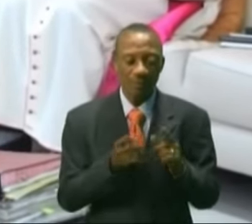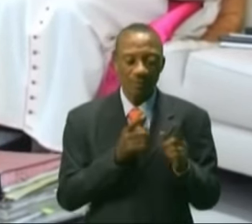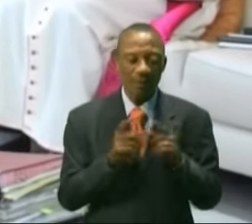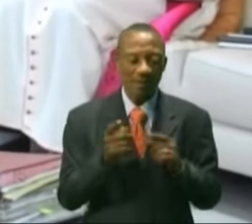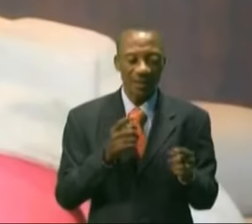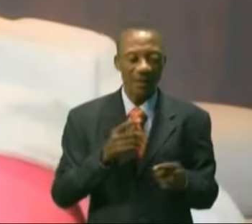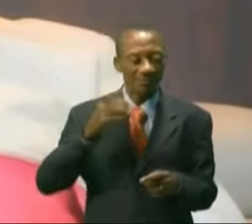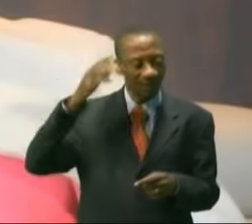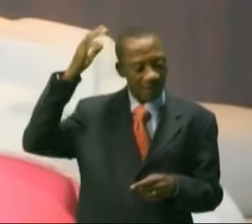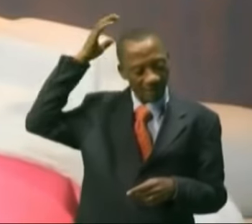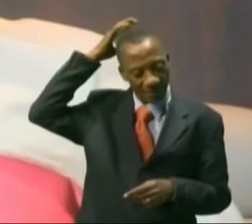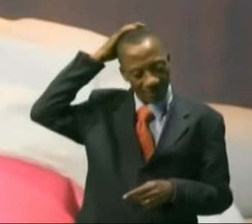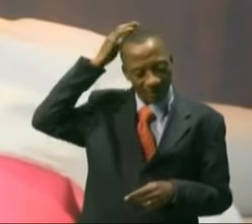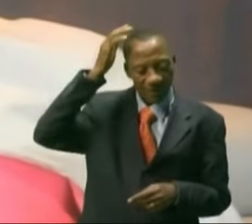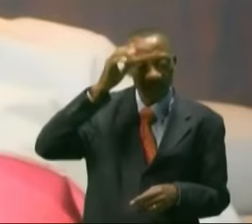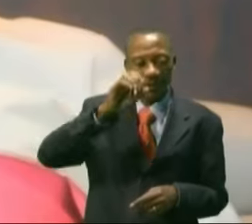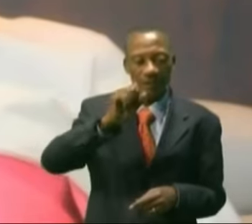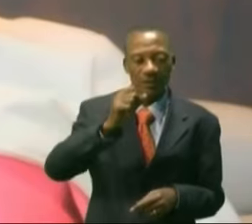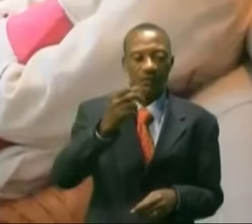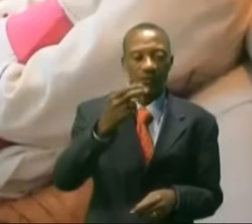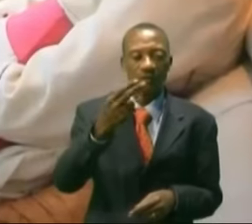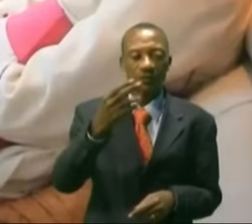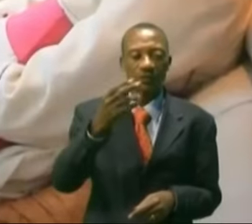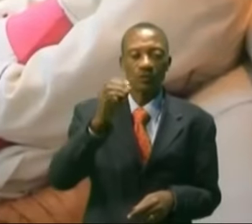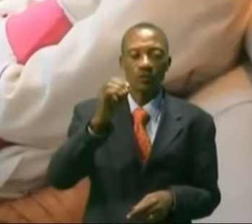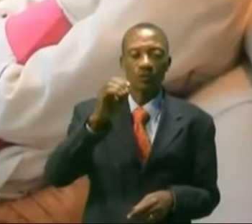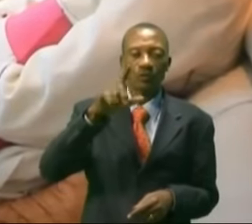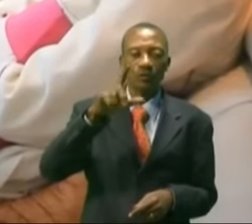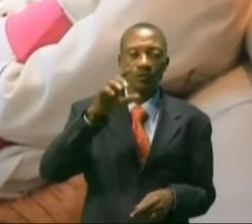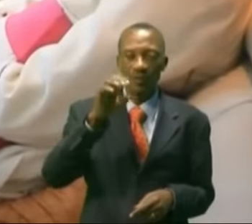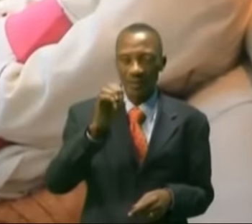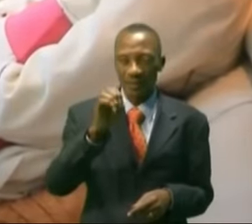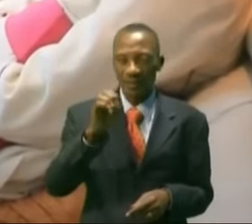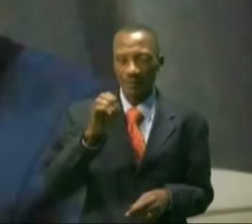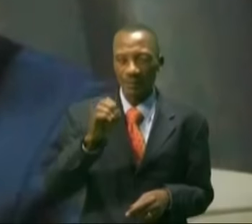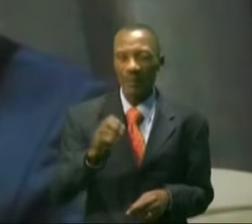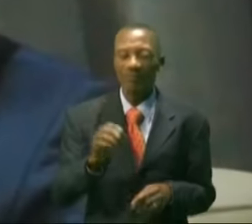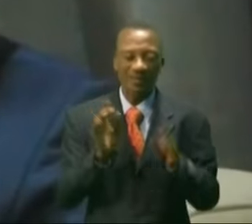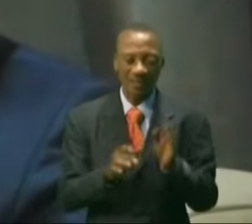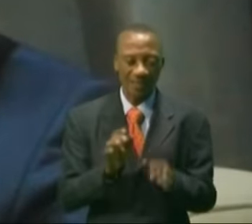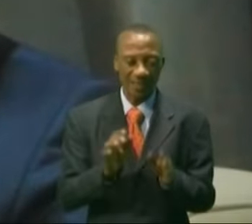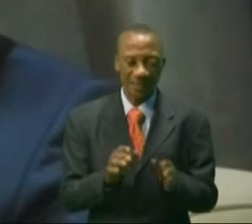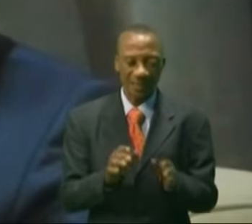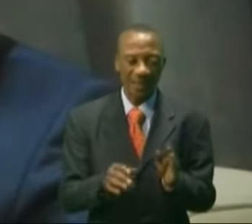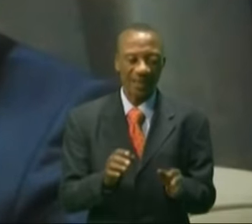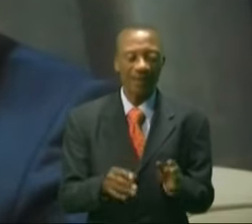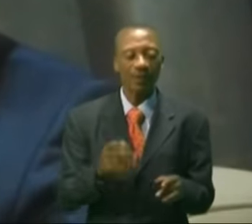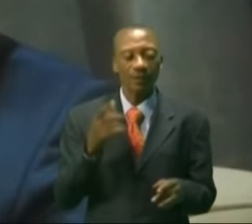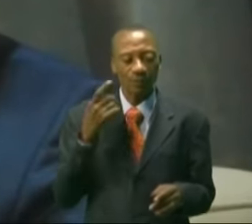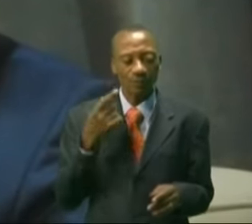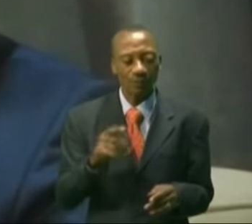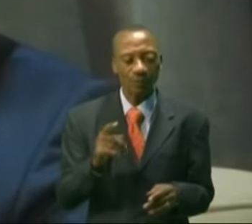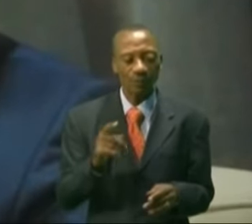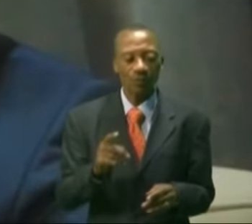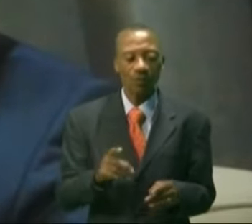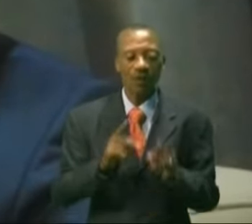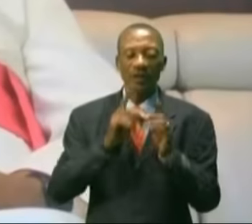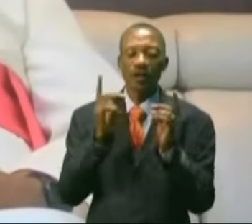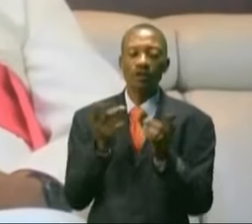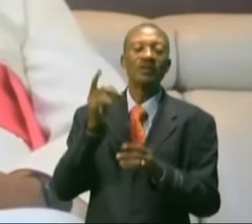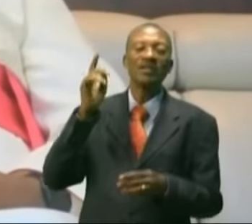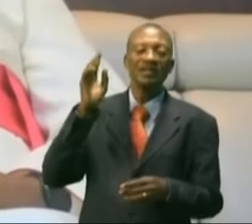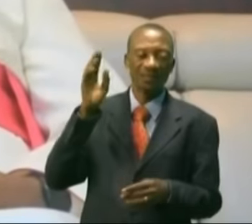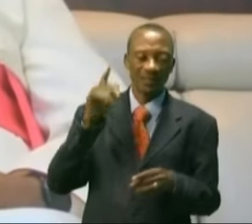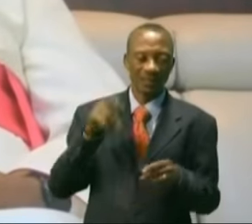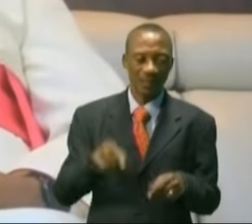sur la décision liée à la suppression du folio 92 et qui enjoint les associations sans but lucratif